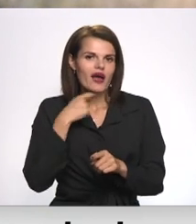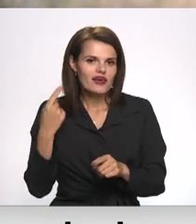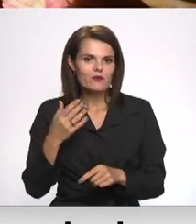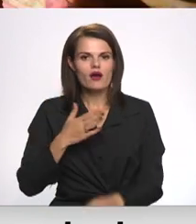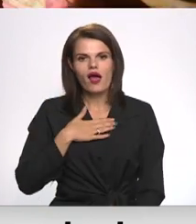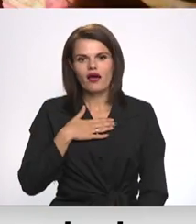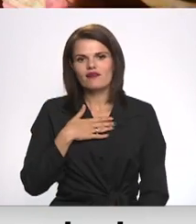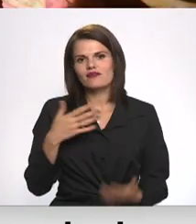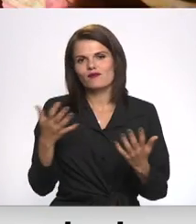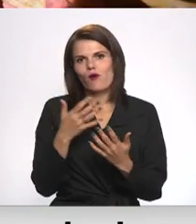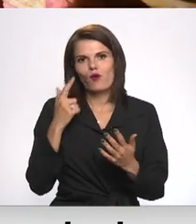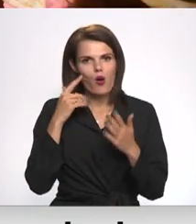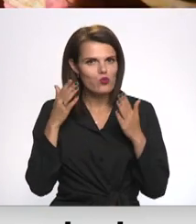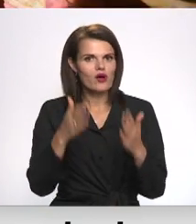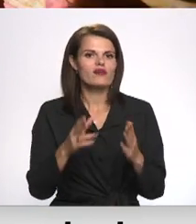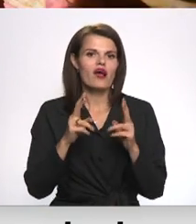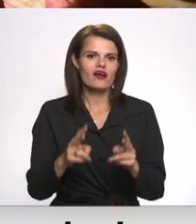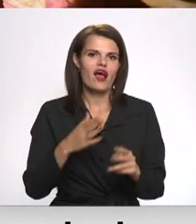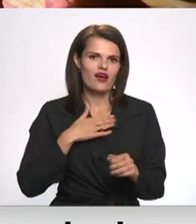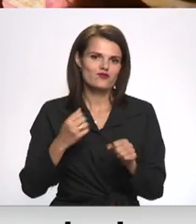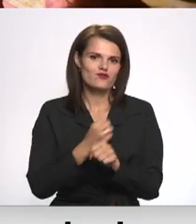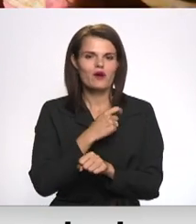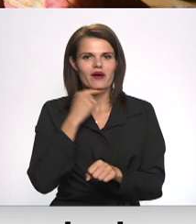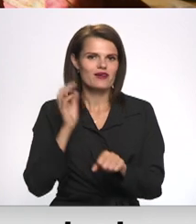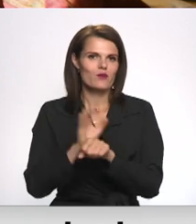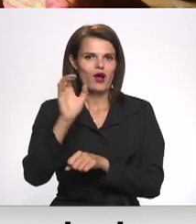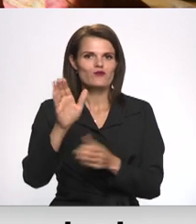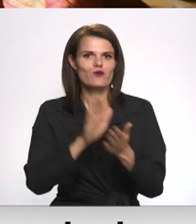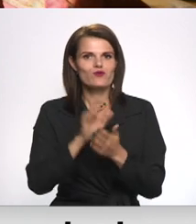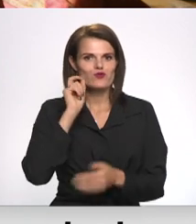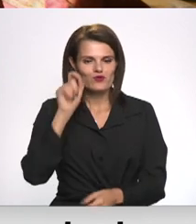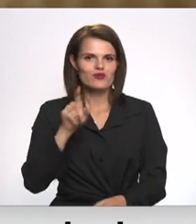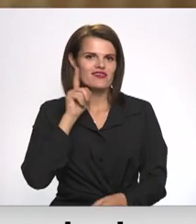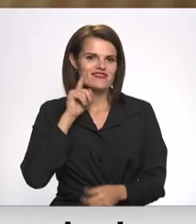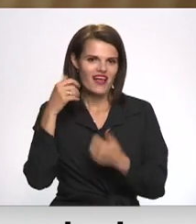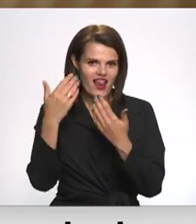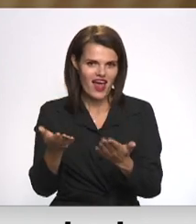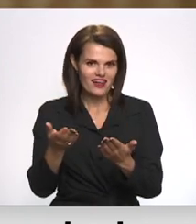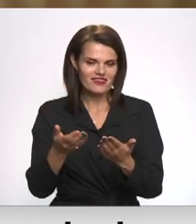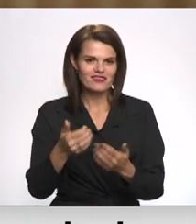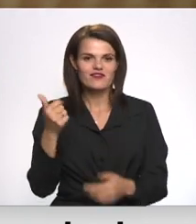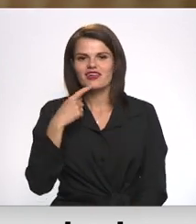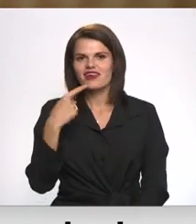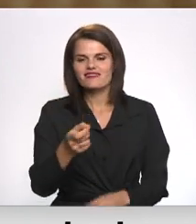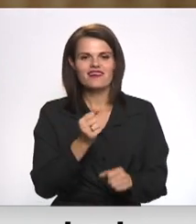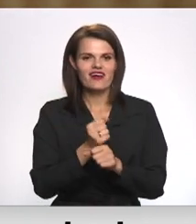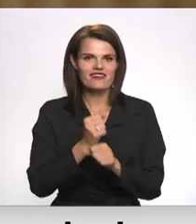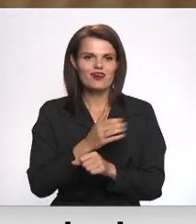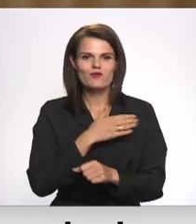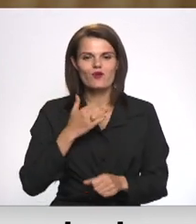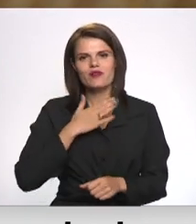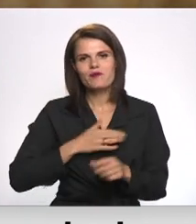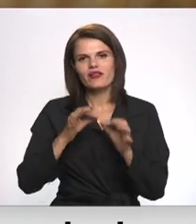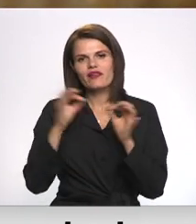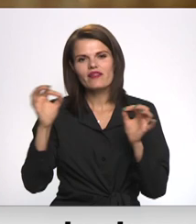ļoti nociklējusies uz to, ka es viņu tomēr gribu aizsūtīt uz Ukrainu Zeļenski. Ildze saka, ka darbos ļoti patīk ar